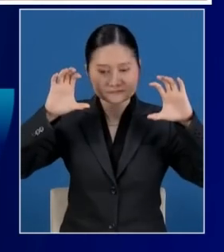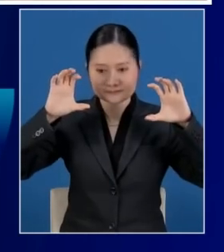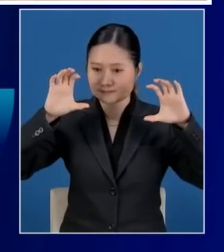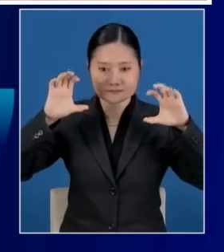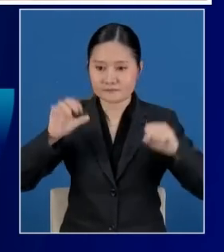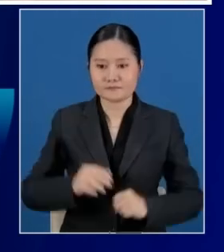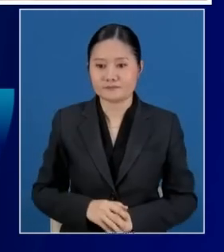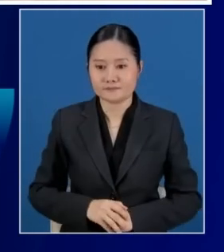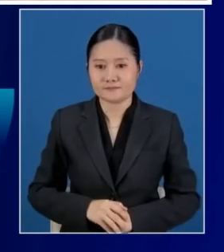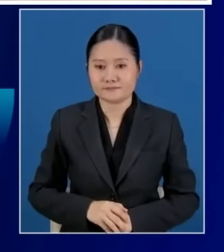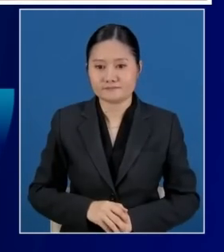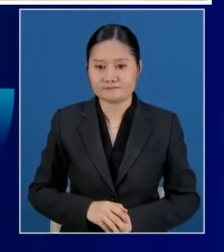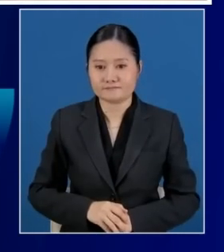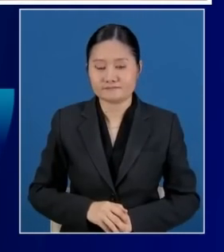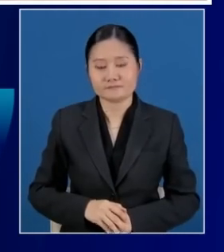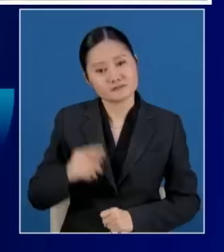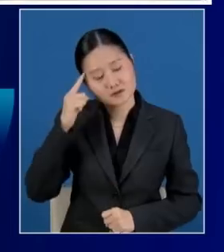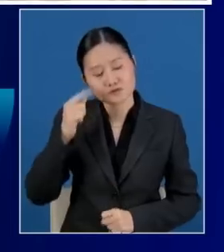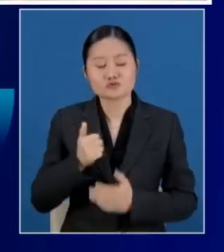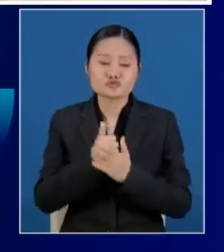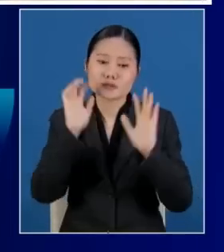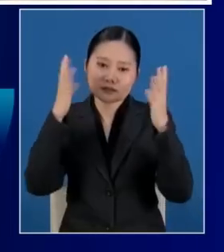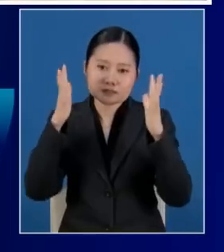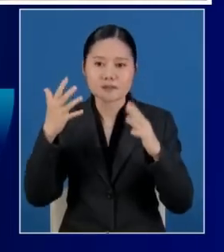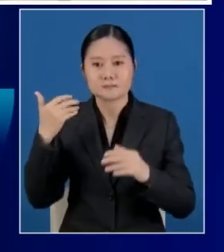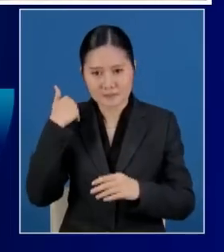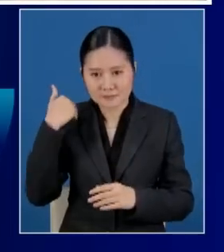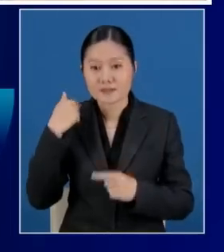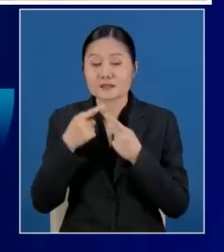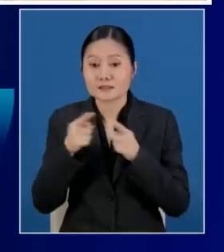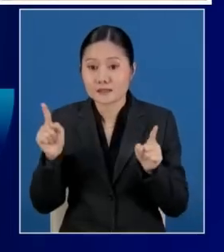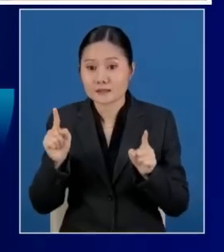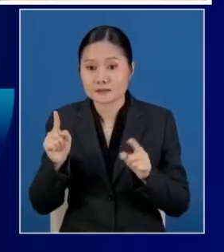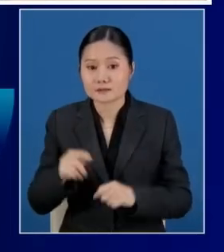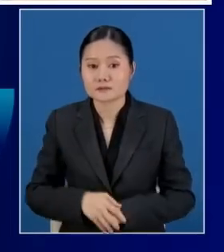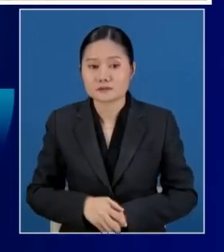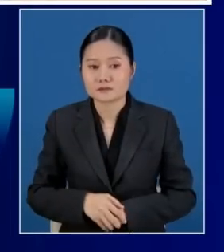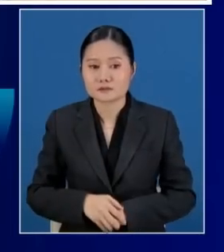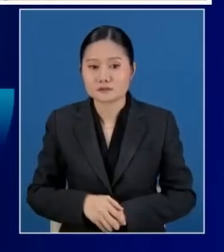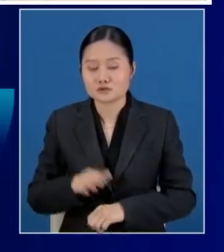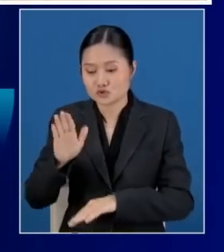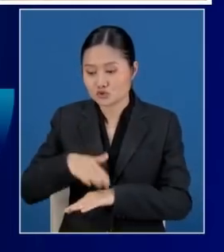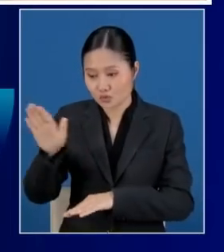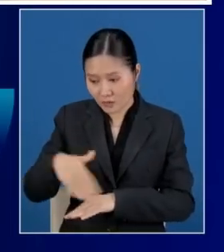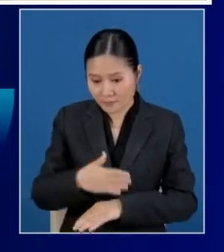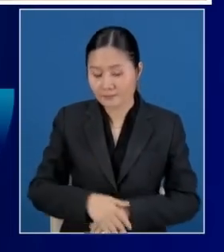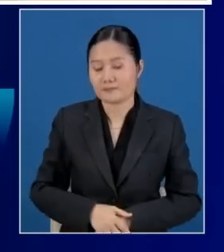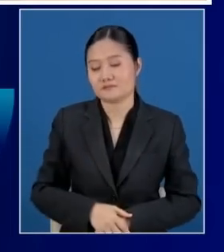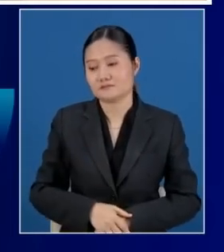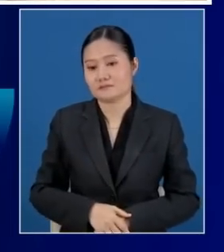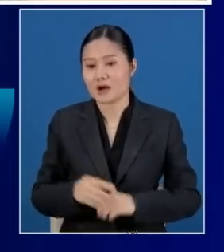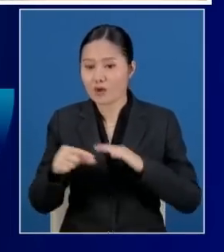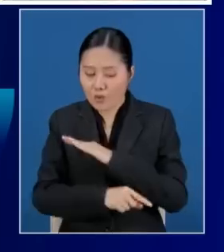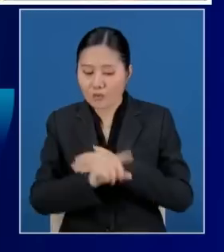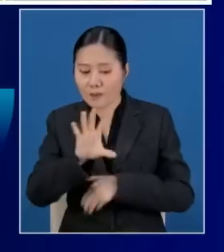อาจจะช่วยกันเชียร์บ้างอะไรบ้างมันก็อาจจะมีบ้างแต่ว่าจะชวนไปเป็นงูเห่าหรืออะไรต่างๆ